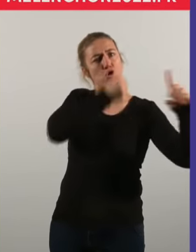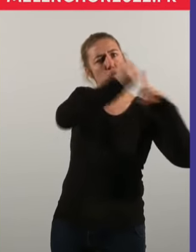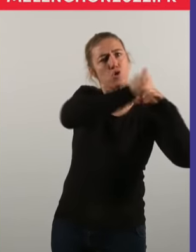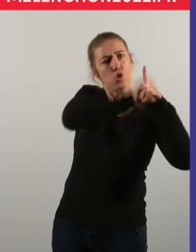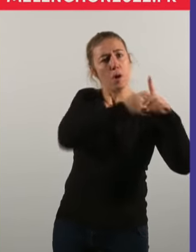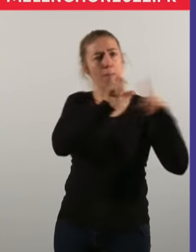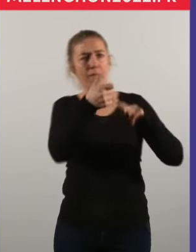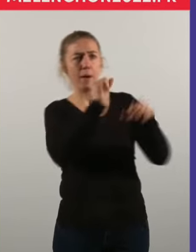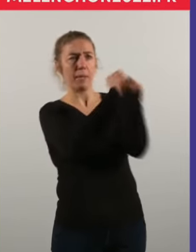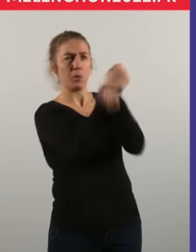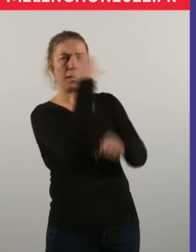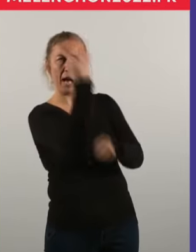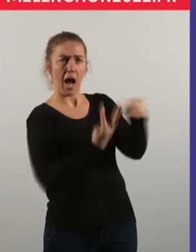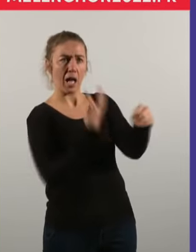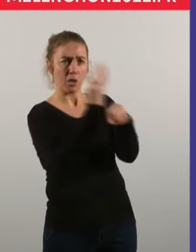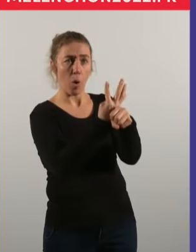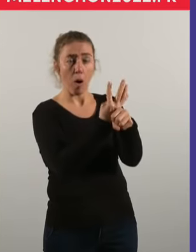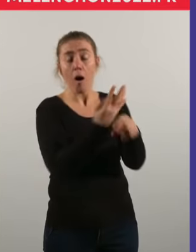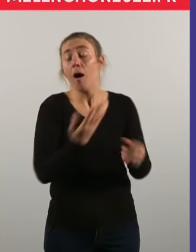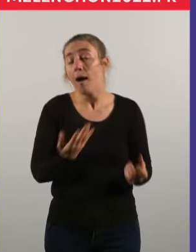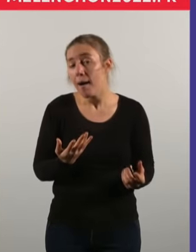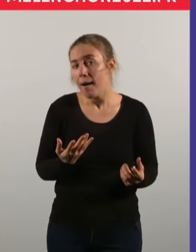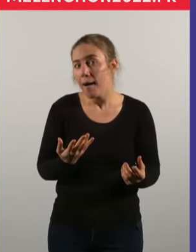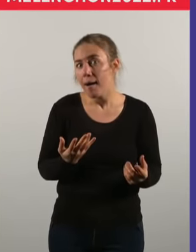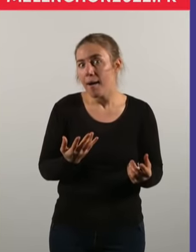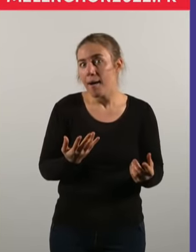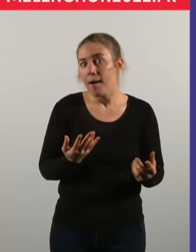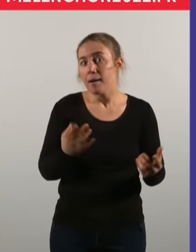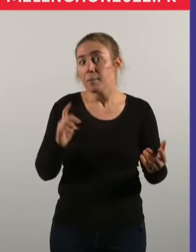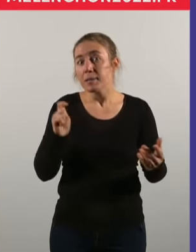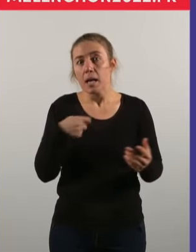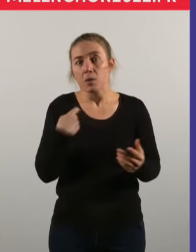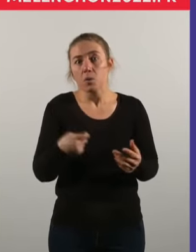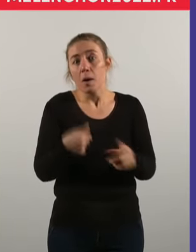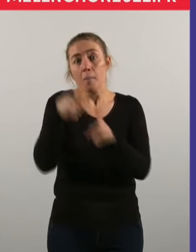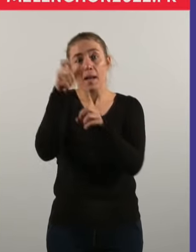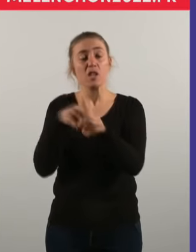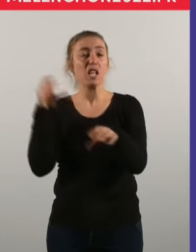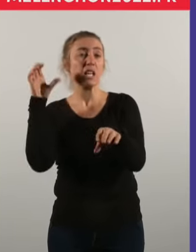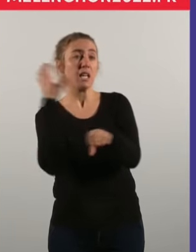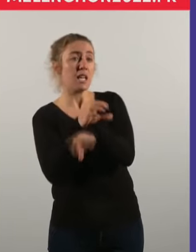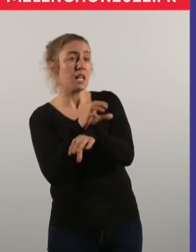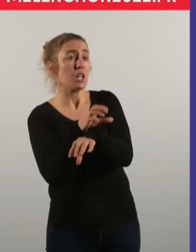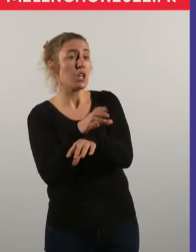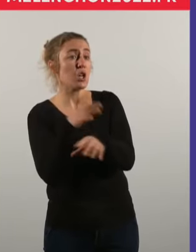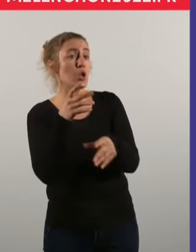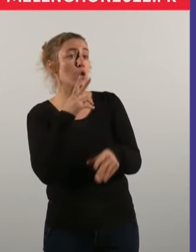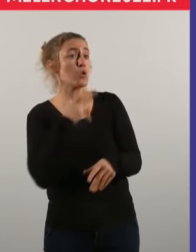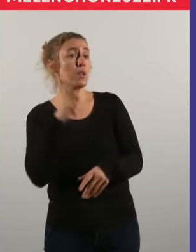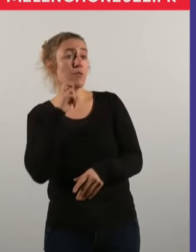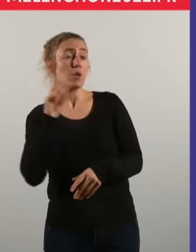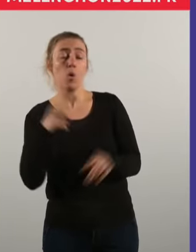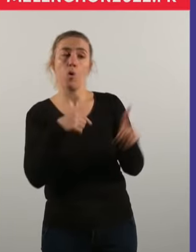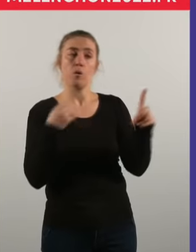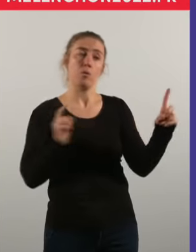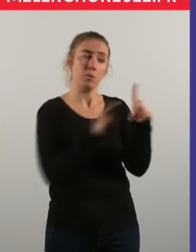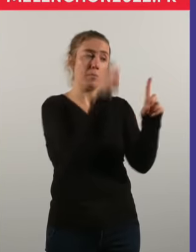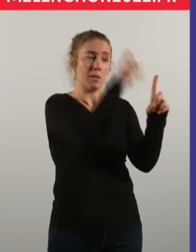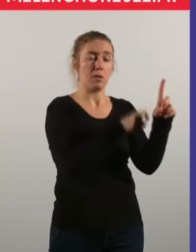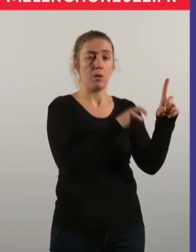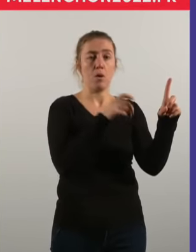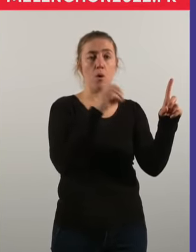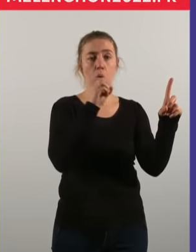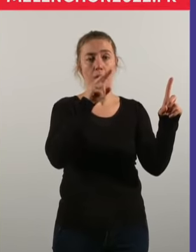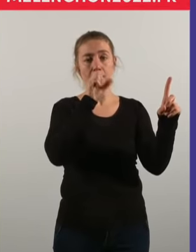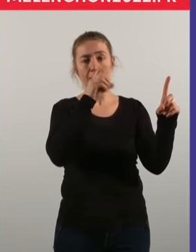prison. Alors, c'est vrai, je ne suis pas allé voir l'antisémite Navalny, je suis allé voir Oudaltsov.